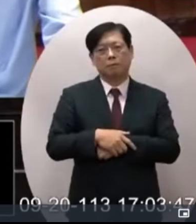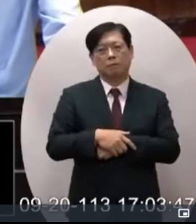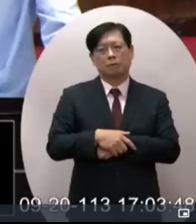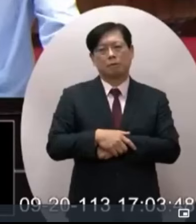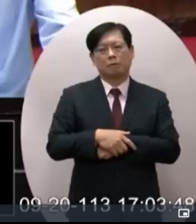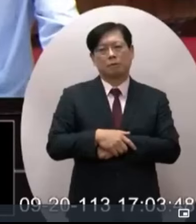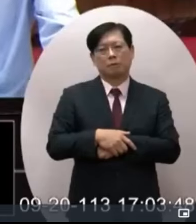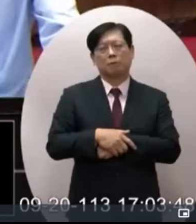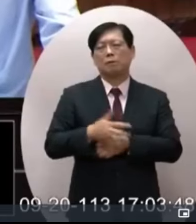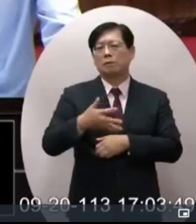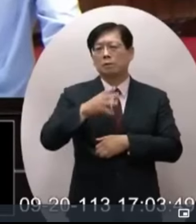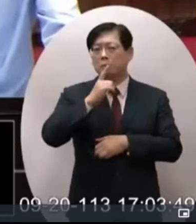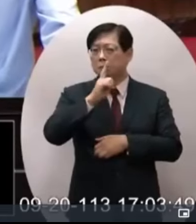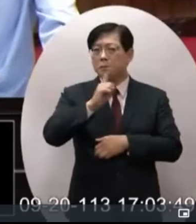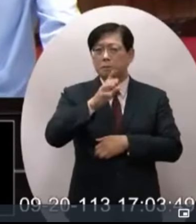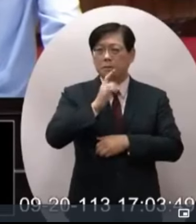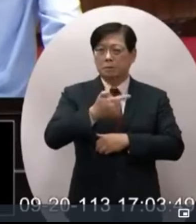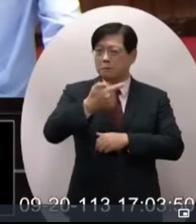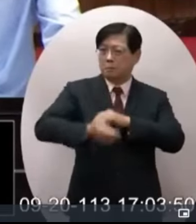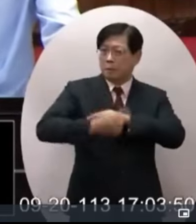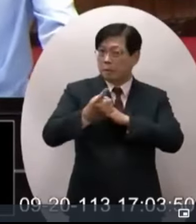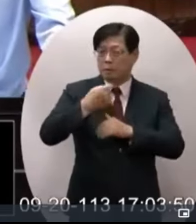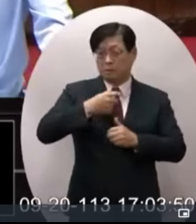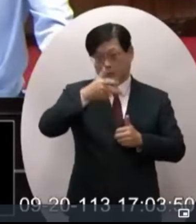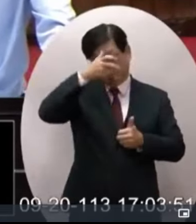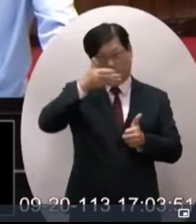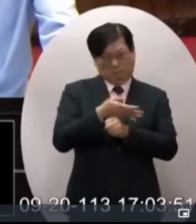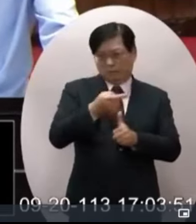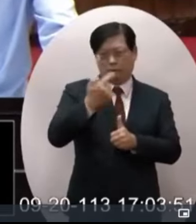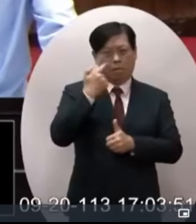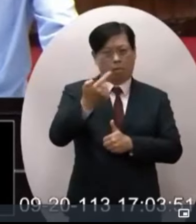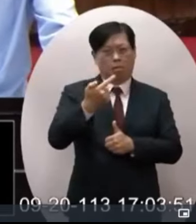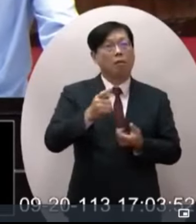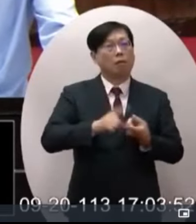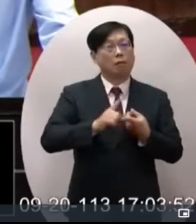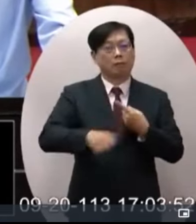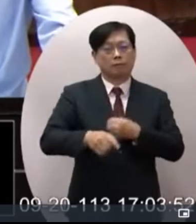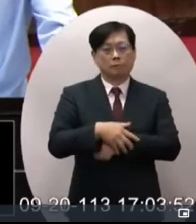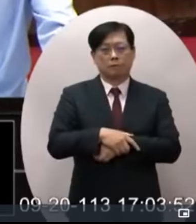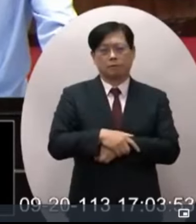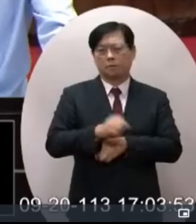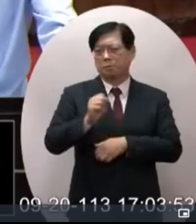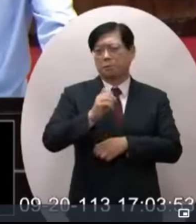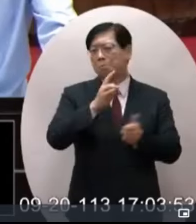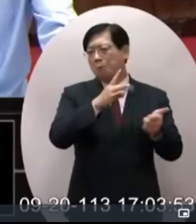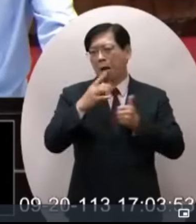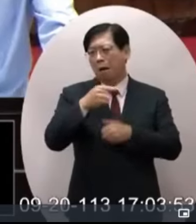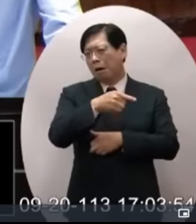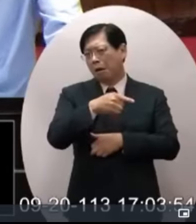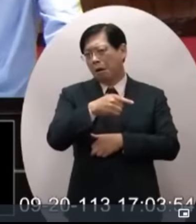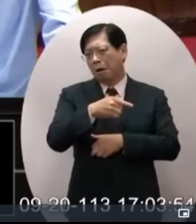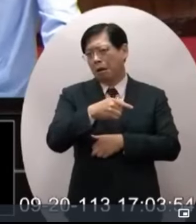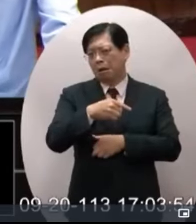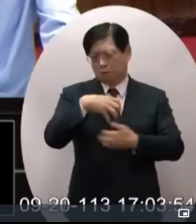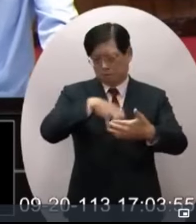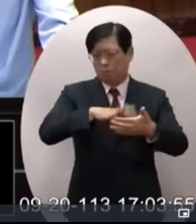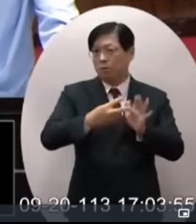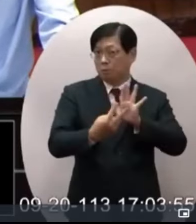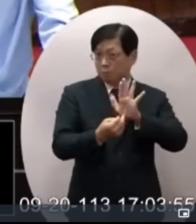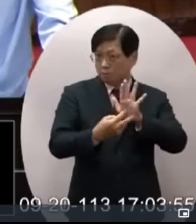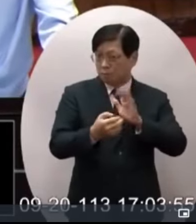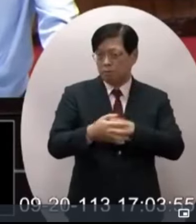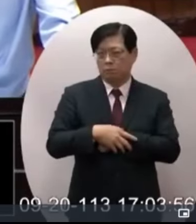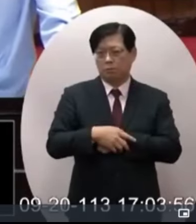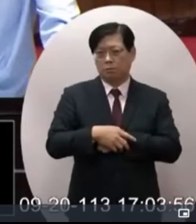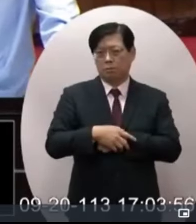犯犯，什么叫最严重之罪？我刚刚讲的杀警是很严重，对不对？不要再以说啊什么，因为他这里面包